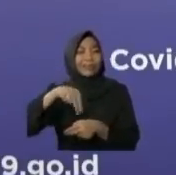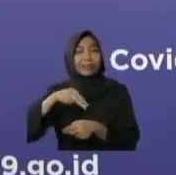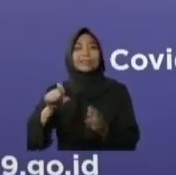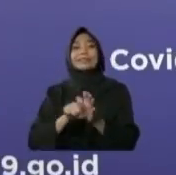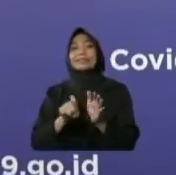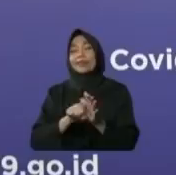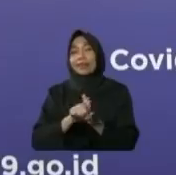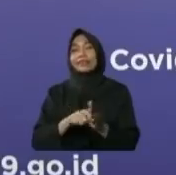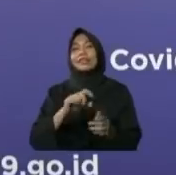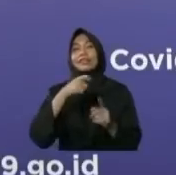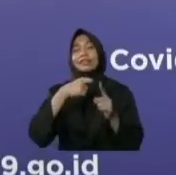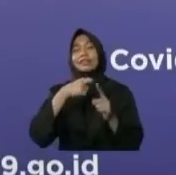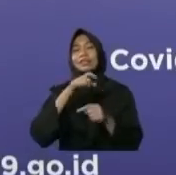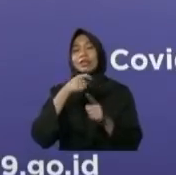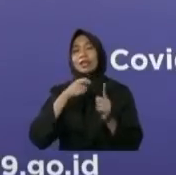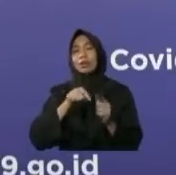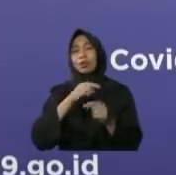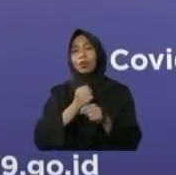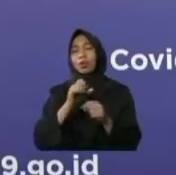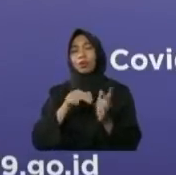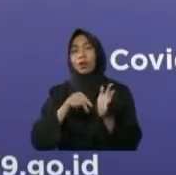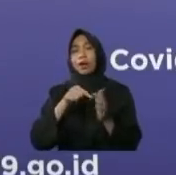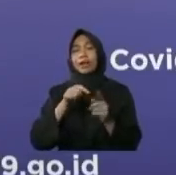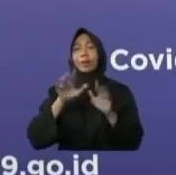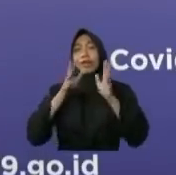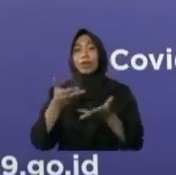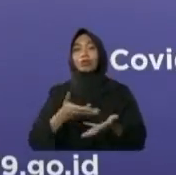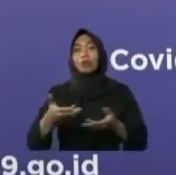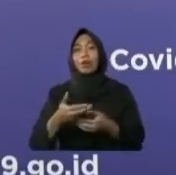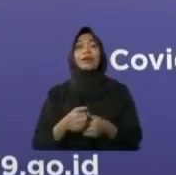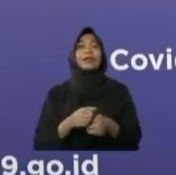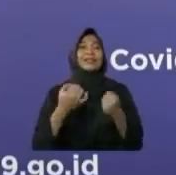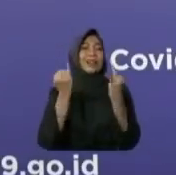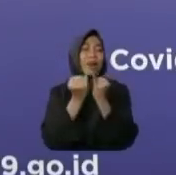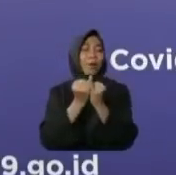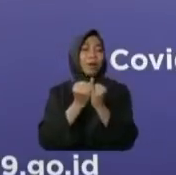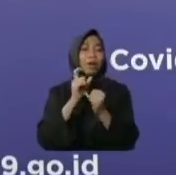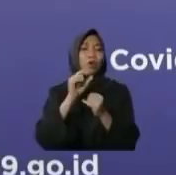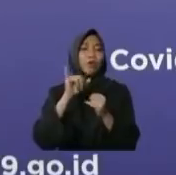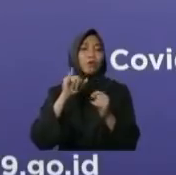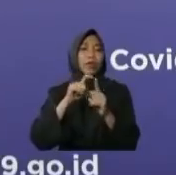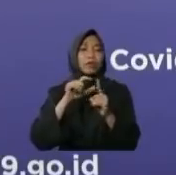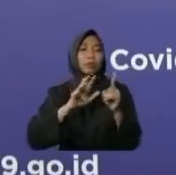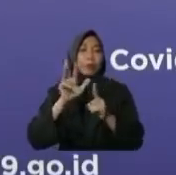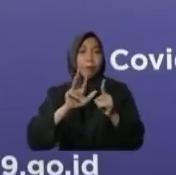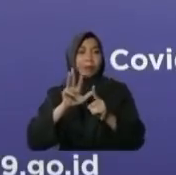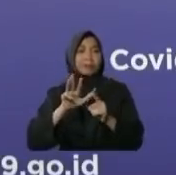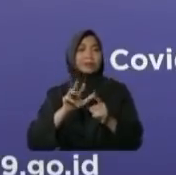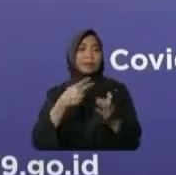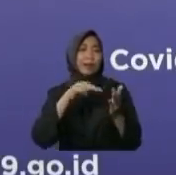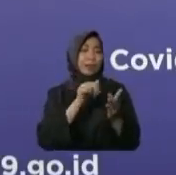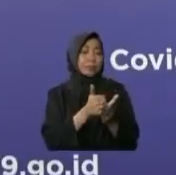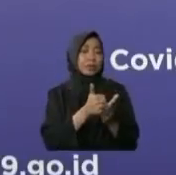dot.id silahkan ada akun media sosial at law and covert 19 atau beberapa